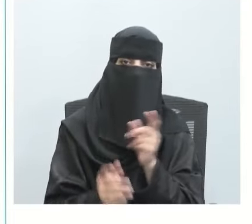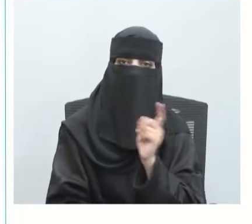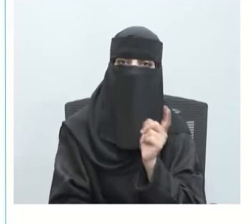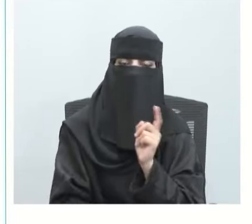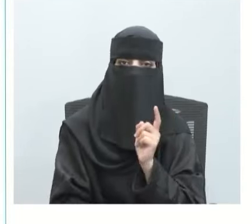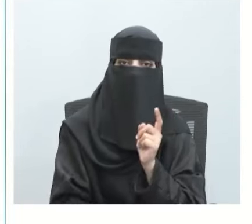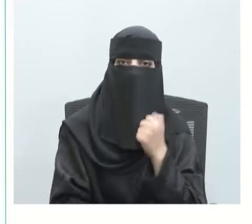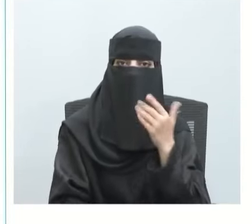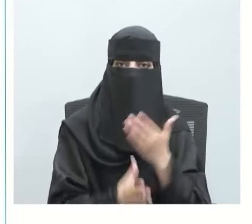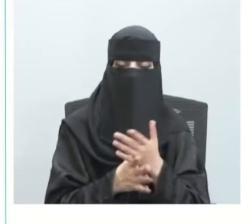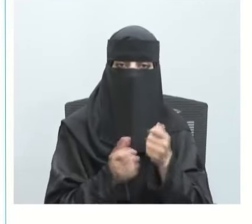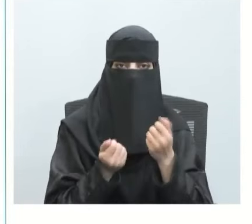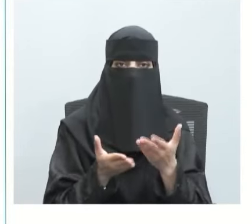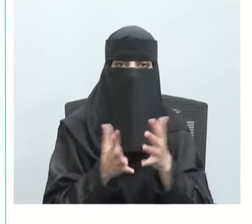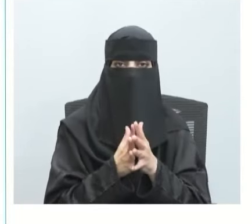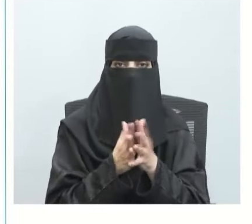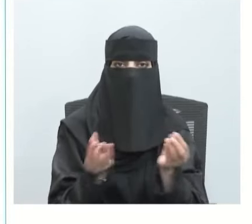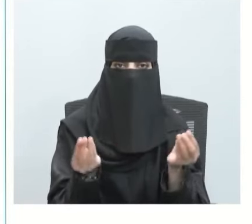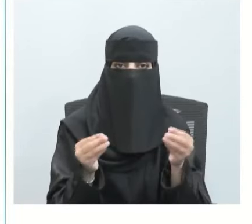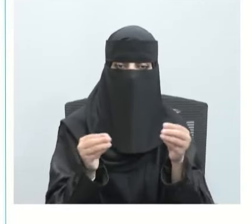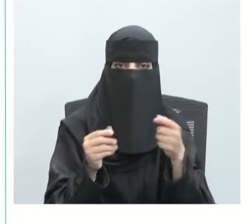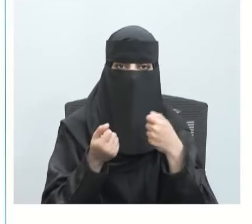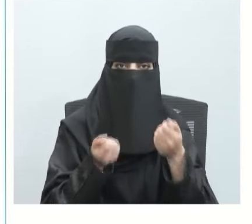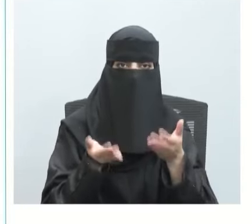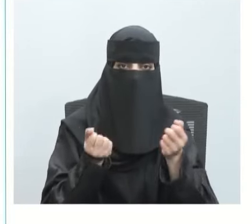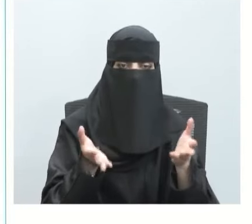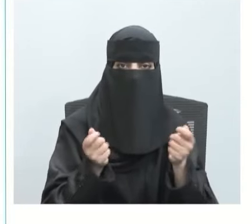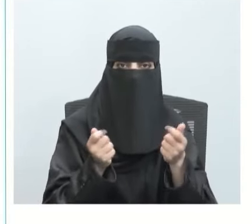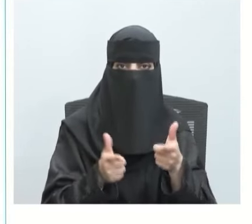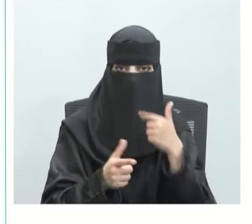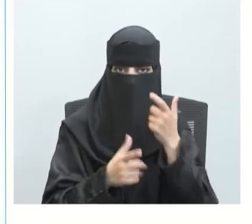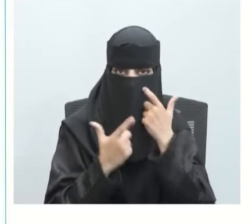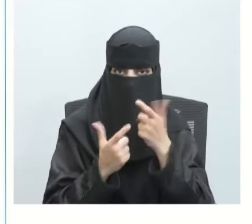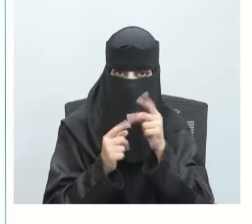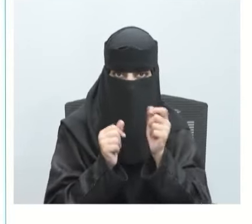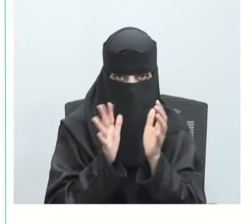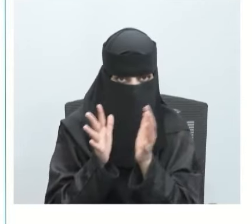لاننا في الغالب نستهلك بالقدر الذي يوجد لدينا من المال